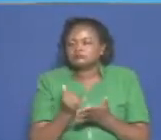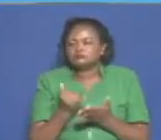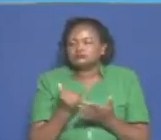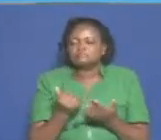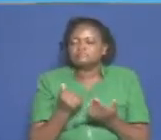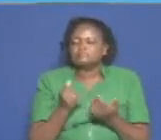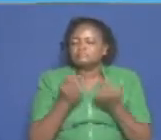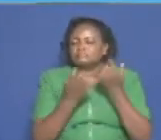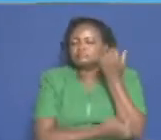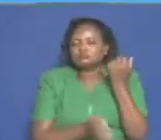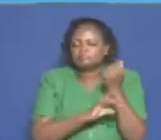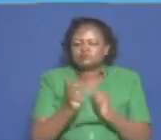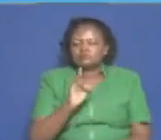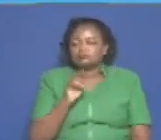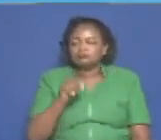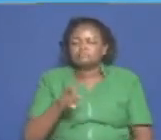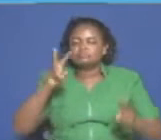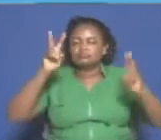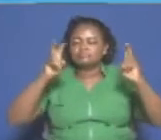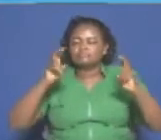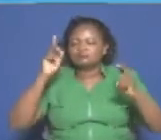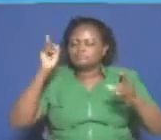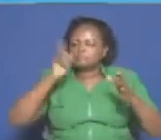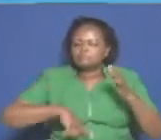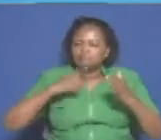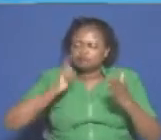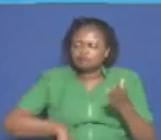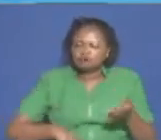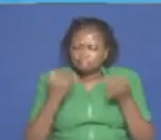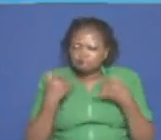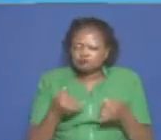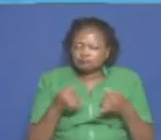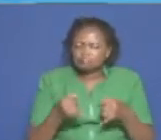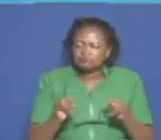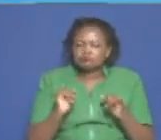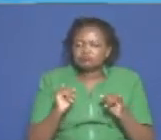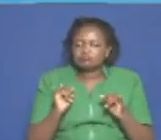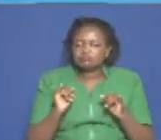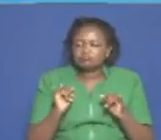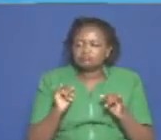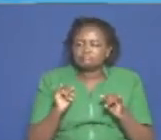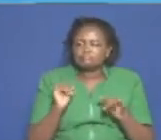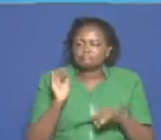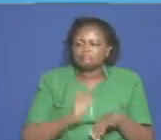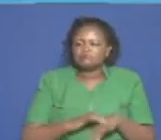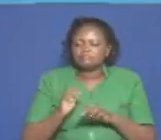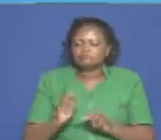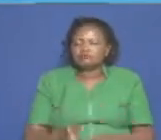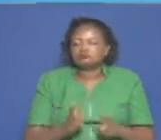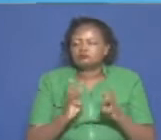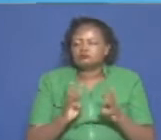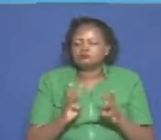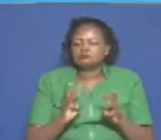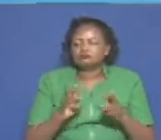duni. Mswada huu, kile ambacho nasema, utekelezwe kwa njia ya kimantiki, mm-hmm. kwa njia ambayo